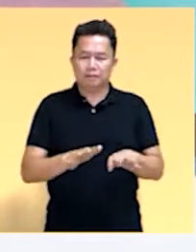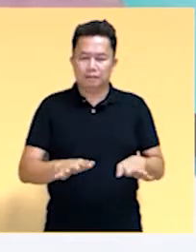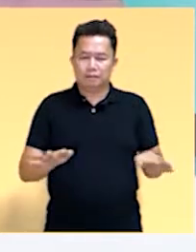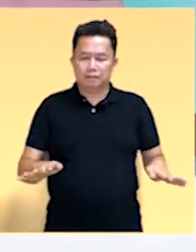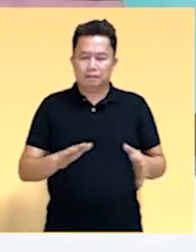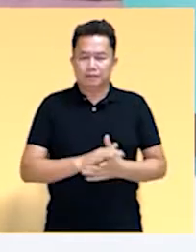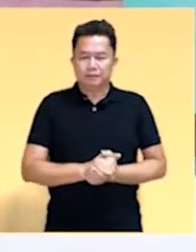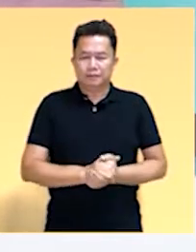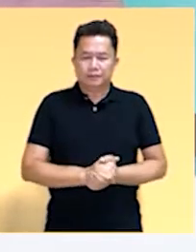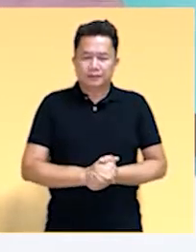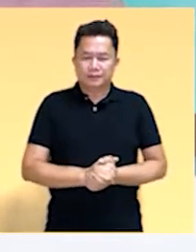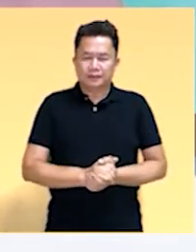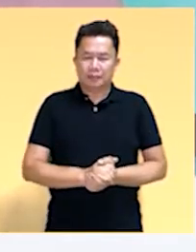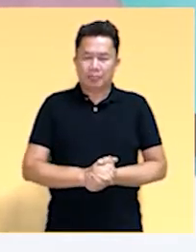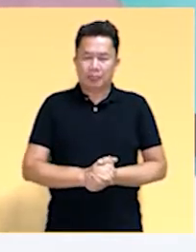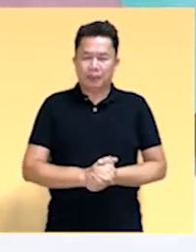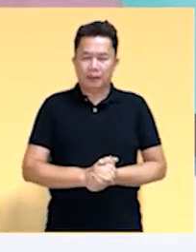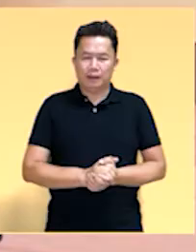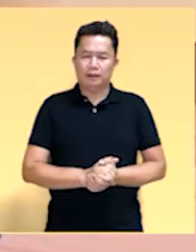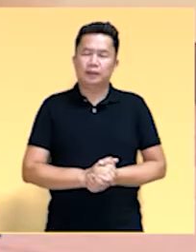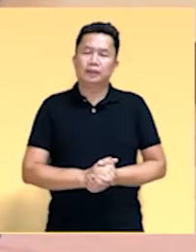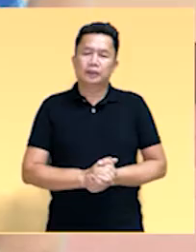bata.